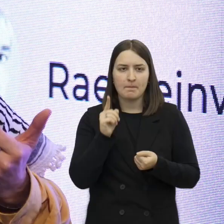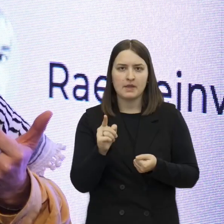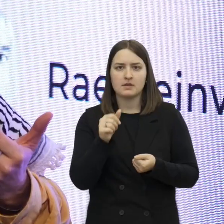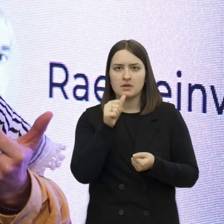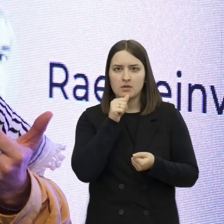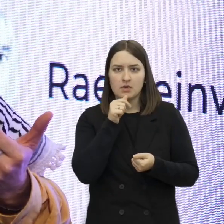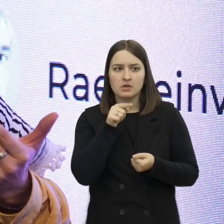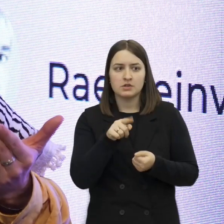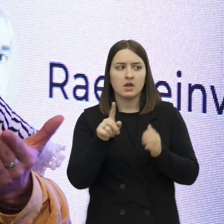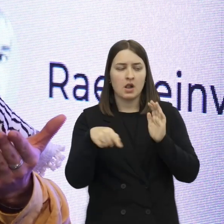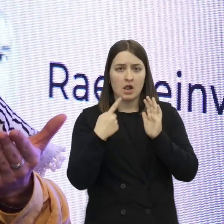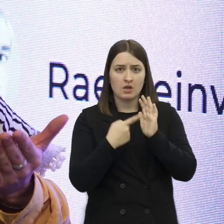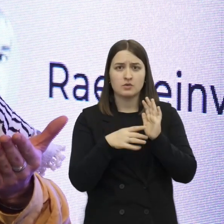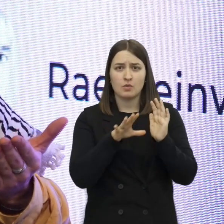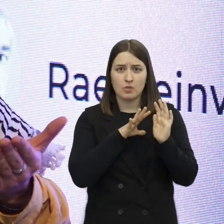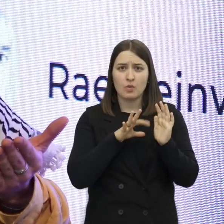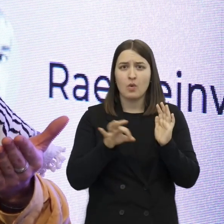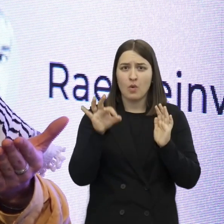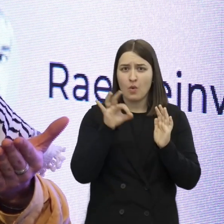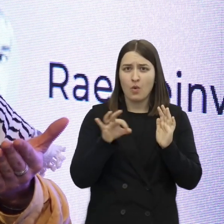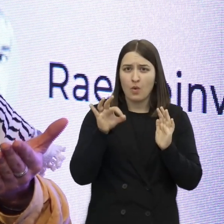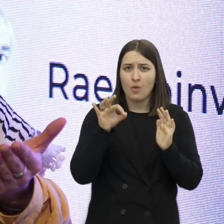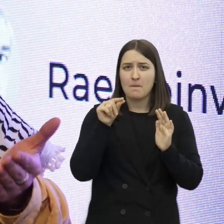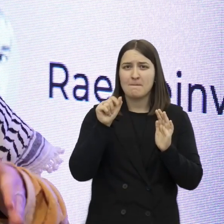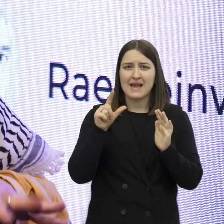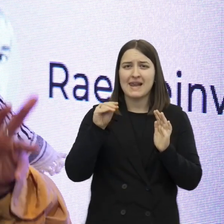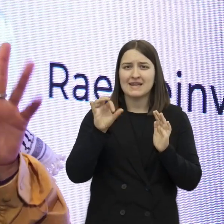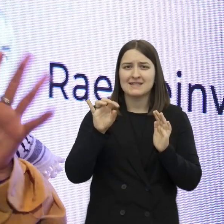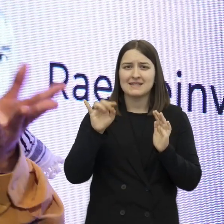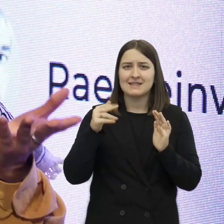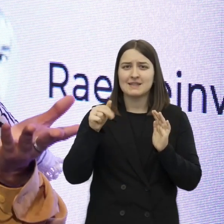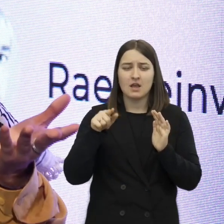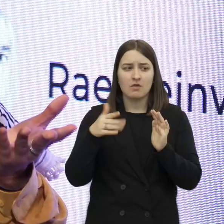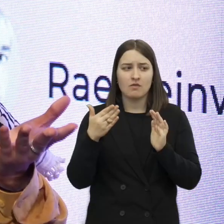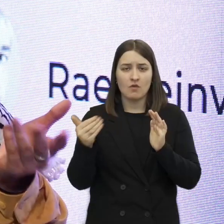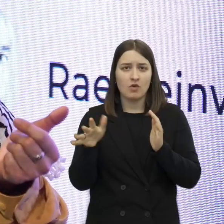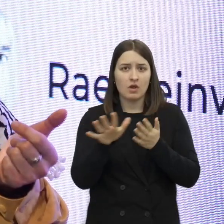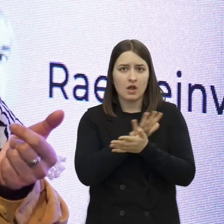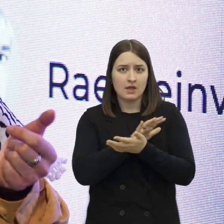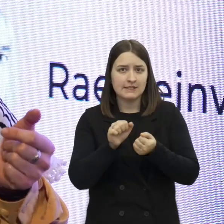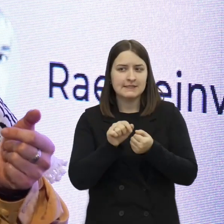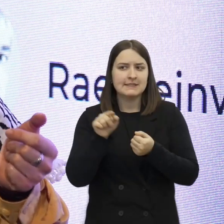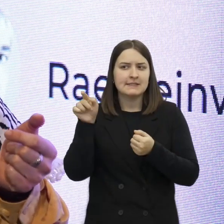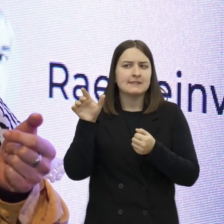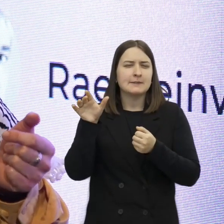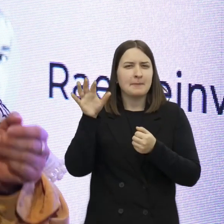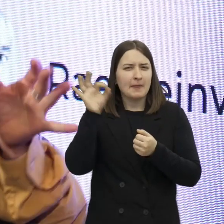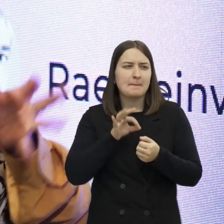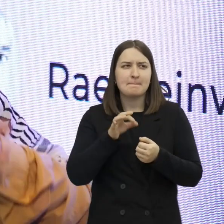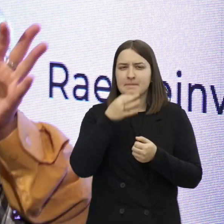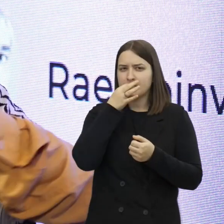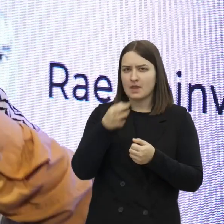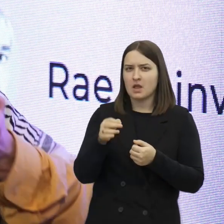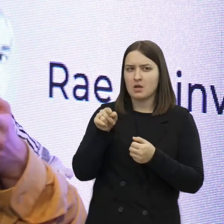genocidą, kaip queer žmogus, o juk Palestinoje labai neva homofobiški žmonės, kas,